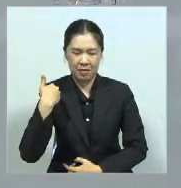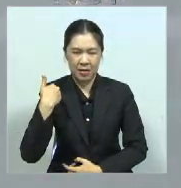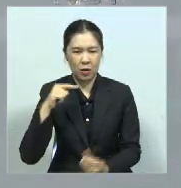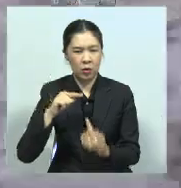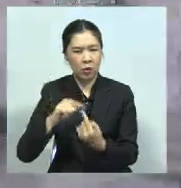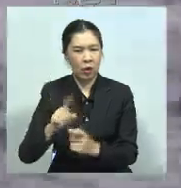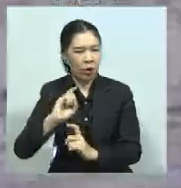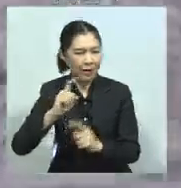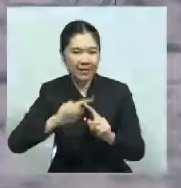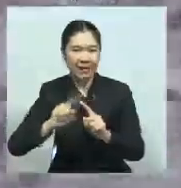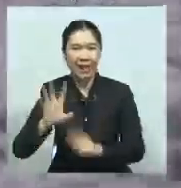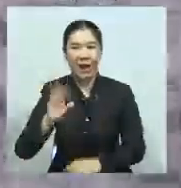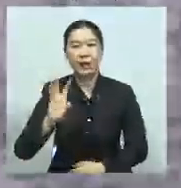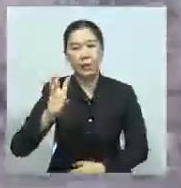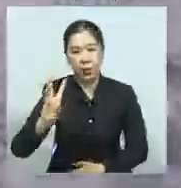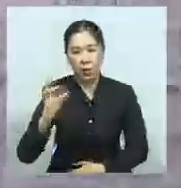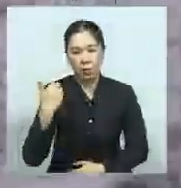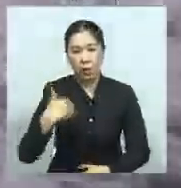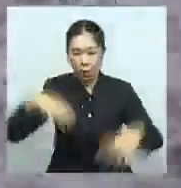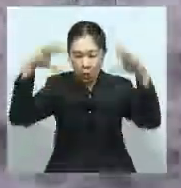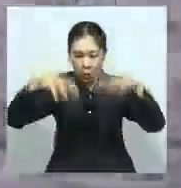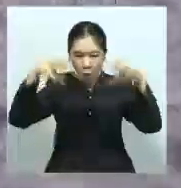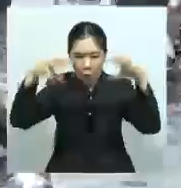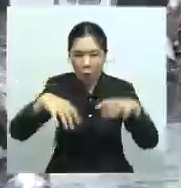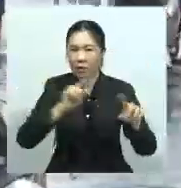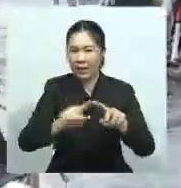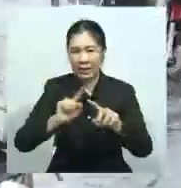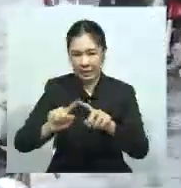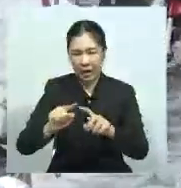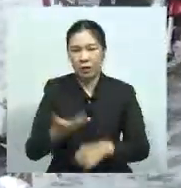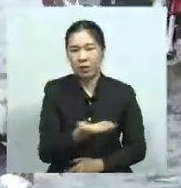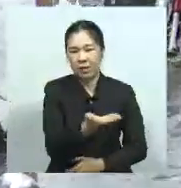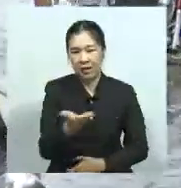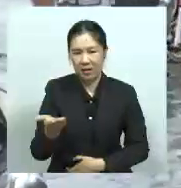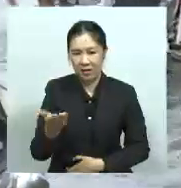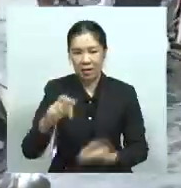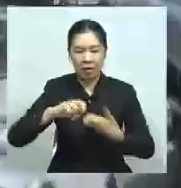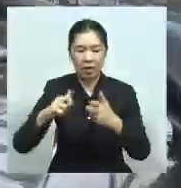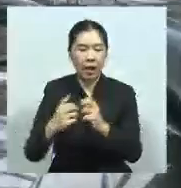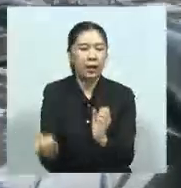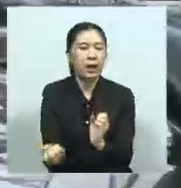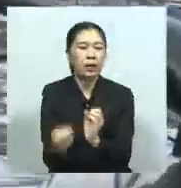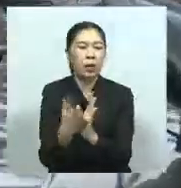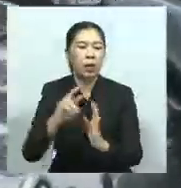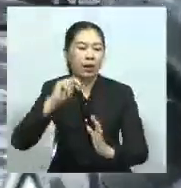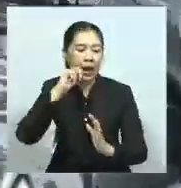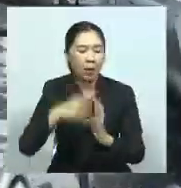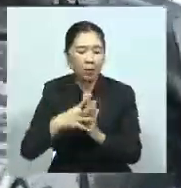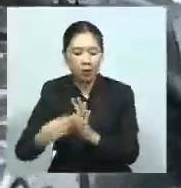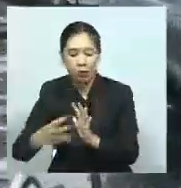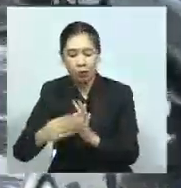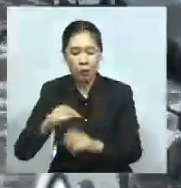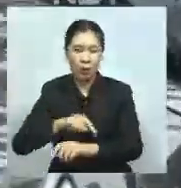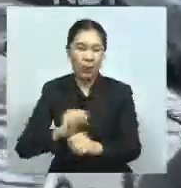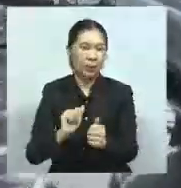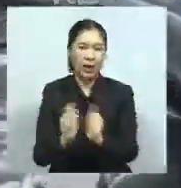56จุดซึ่งถ้าหากเกิดฝนตกหนักเต็มพื้นที่ก็ต้องยอมรับว่าอาจได้รับผลกระทบและระบายน้ำไม่ทันบ้าง